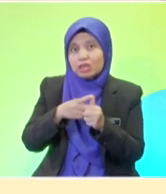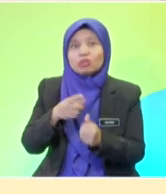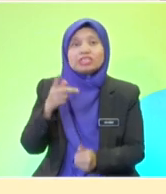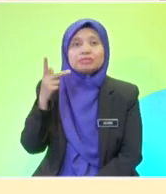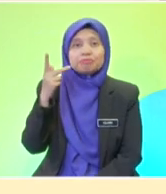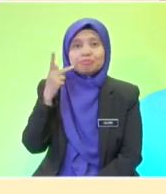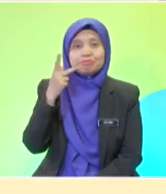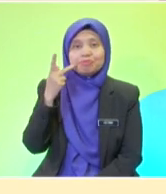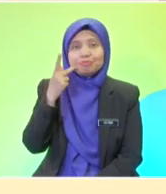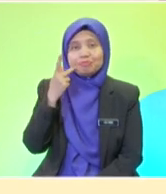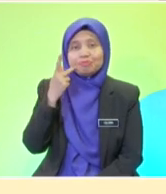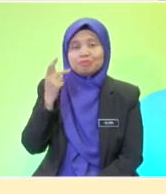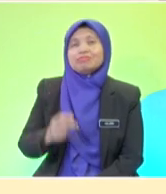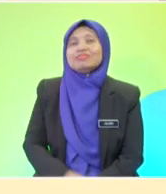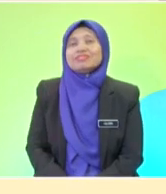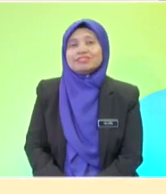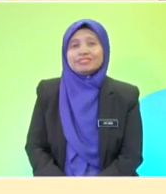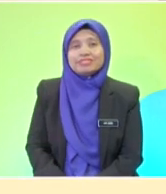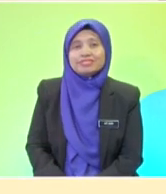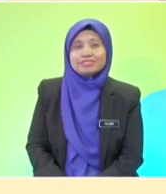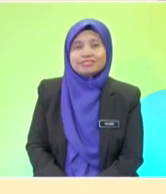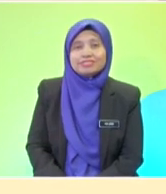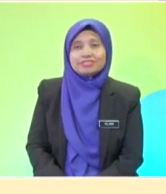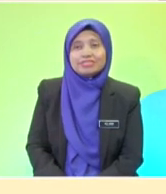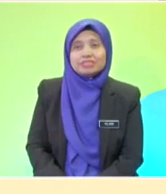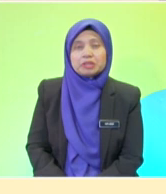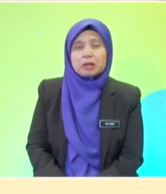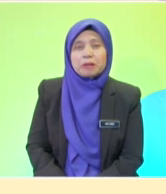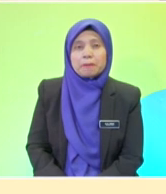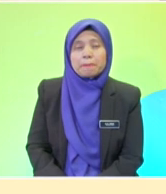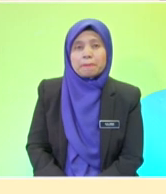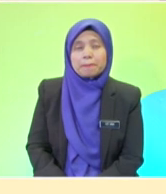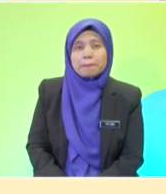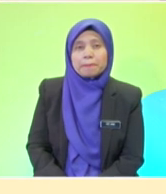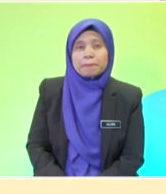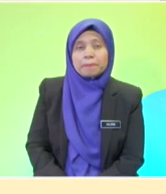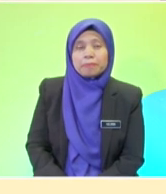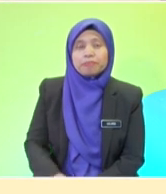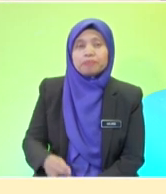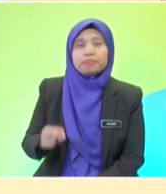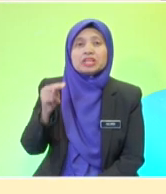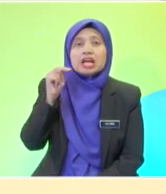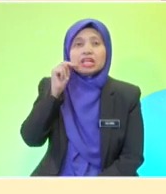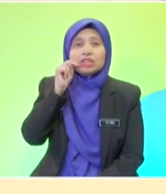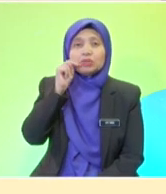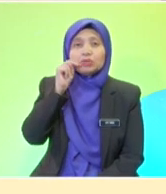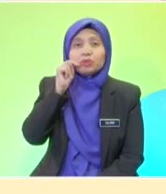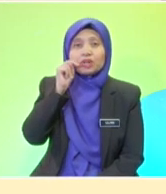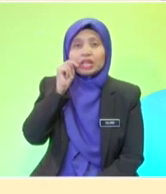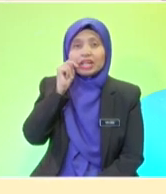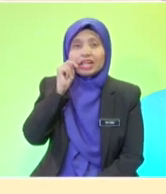Hai selamat berkenalan seterusnya kita aja Nur azrail binti Muhammad